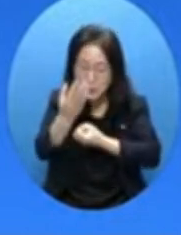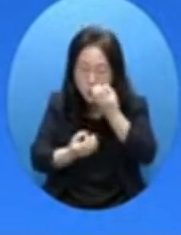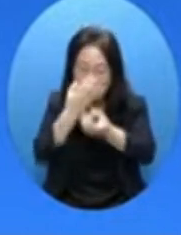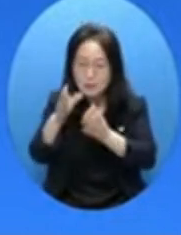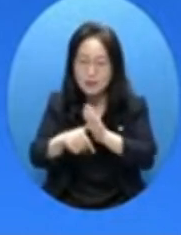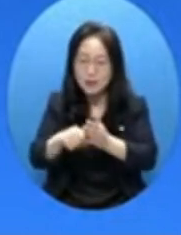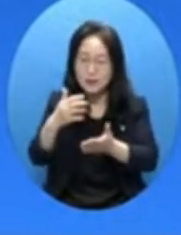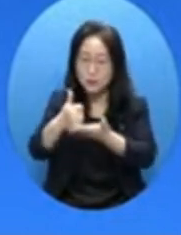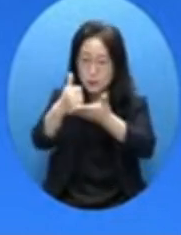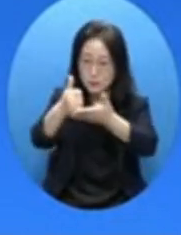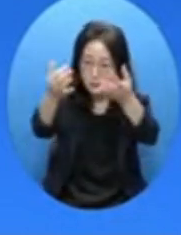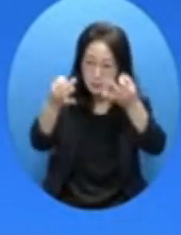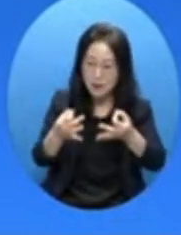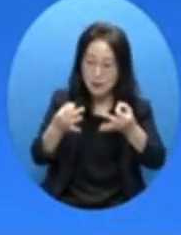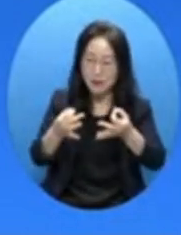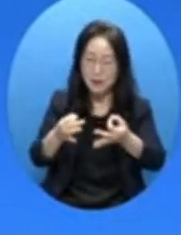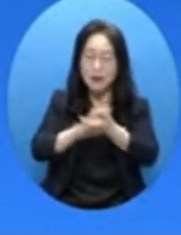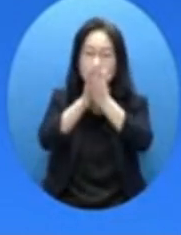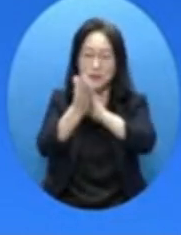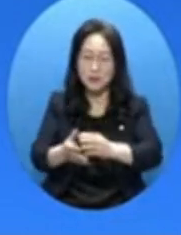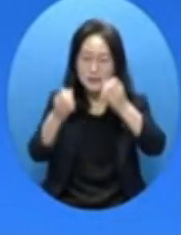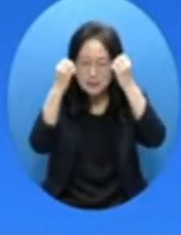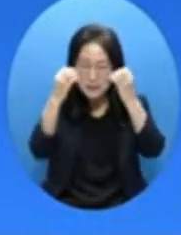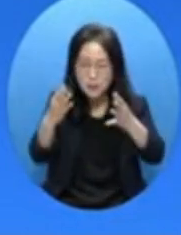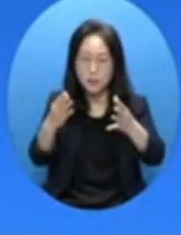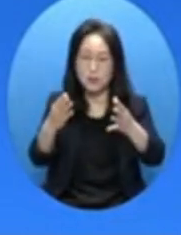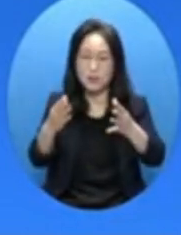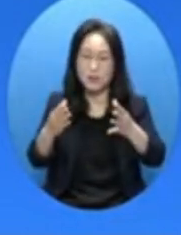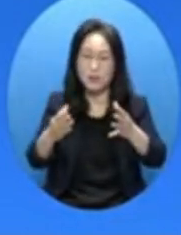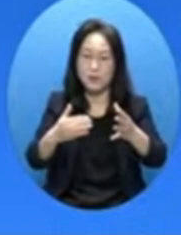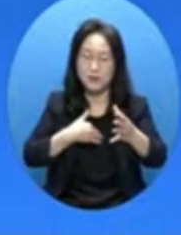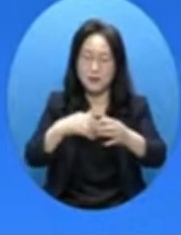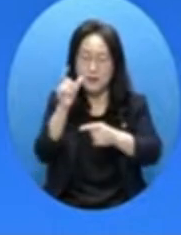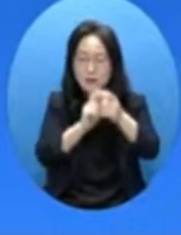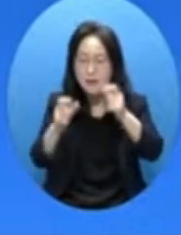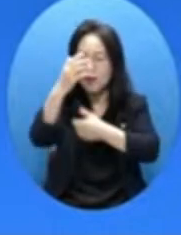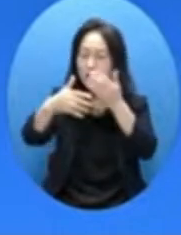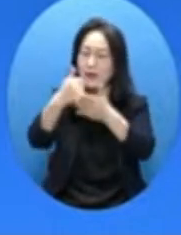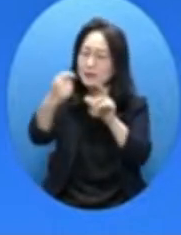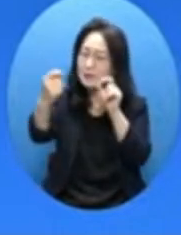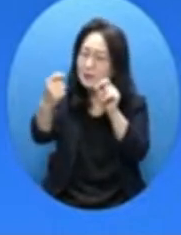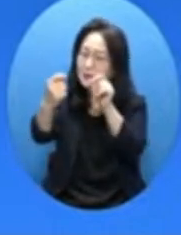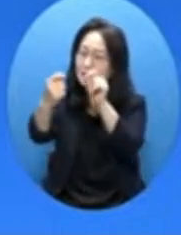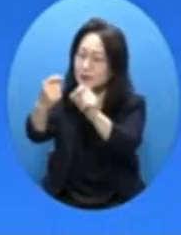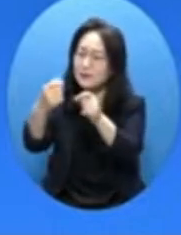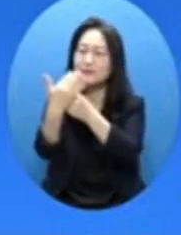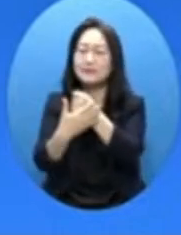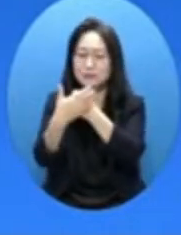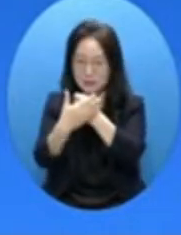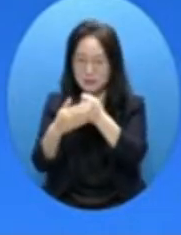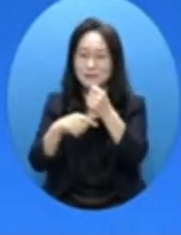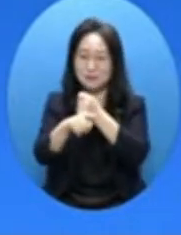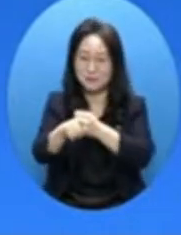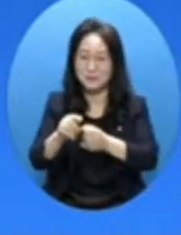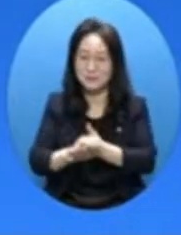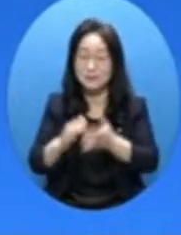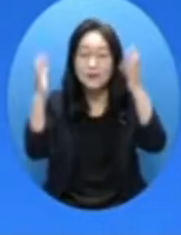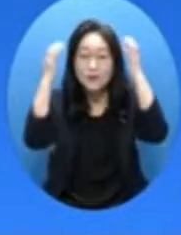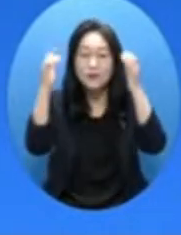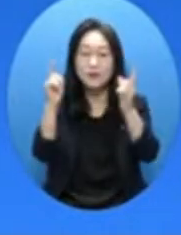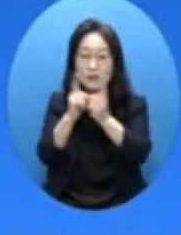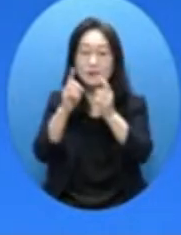주 앞에 변화되고 새로워지며, 고난을 통하여 하나님께 더 가까이 나간 은혜가 임하게 되는 것입니다. 고난을 당할